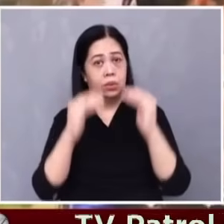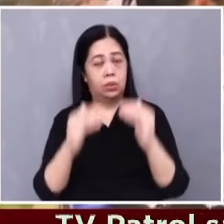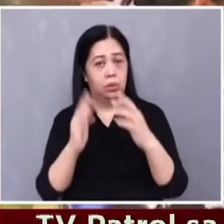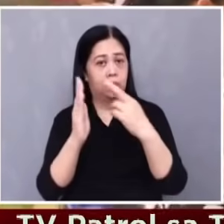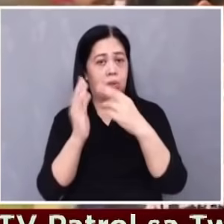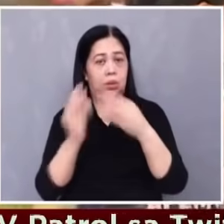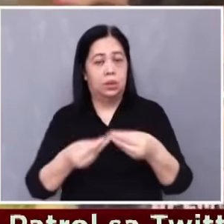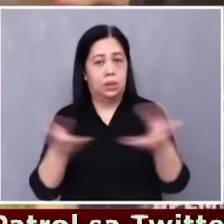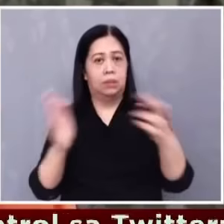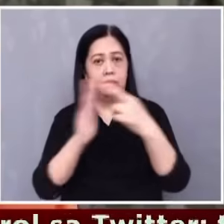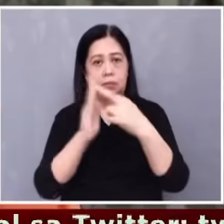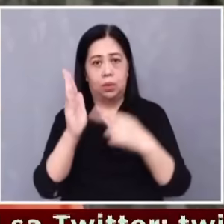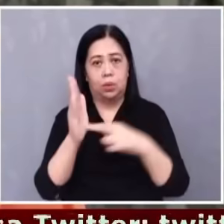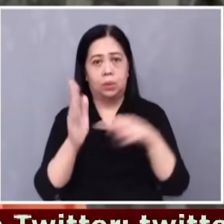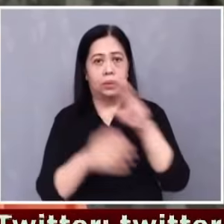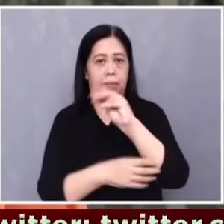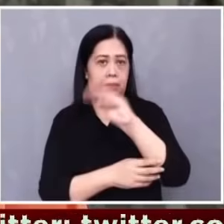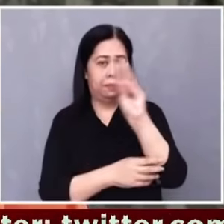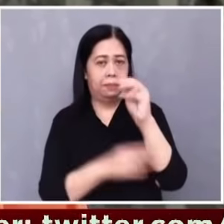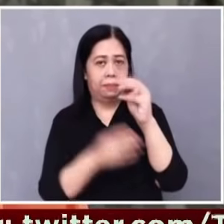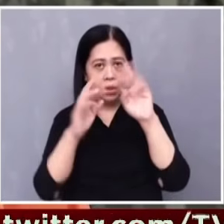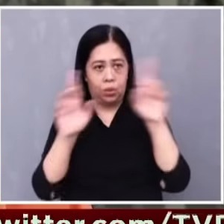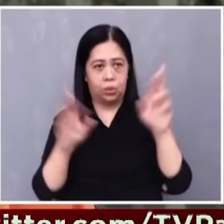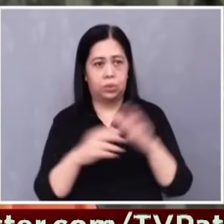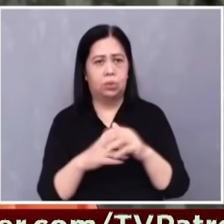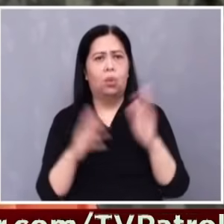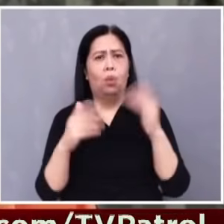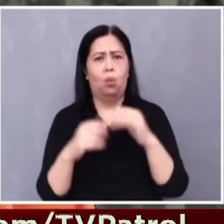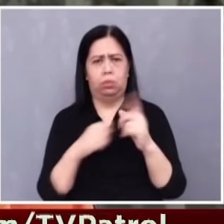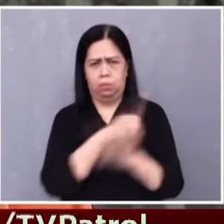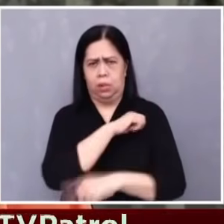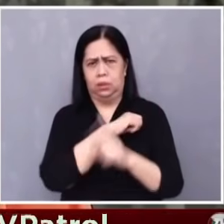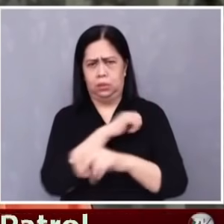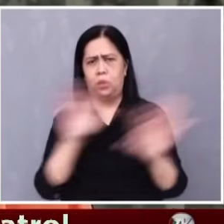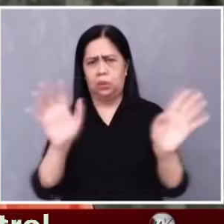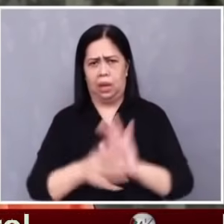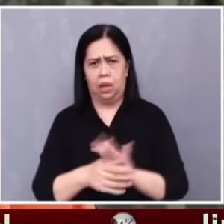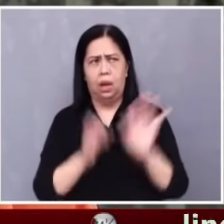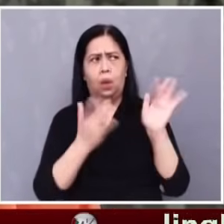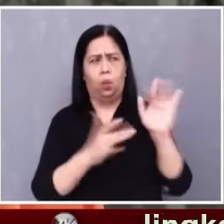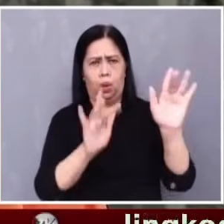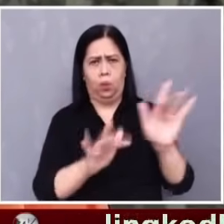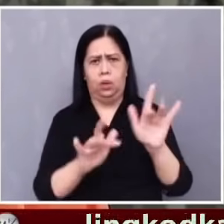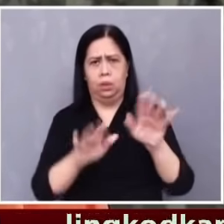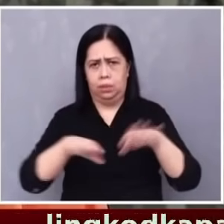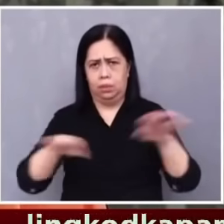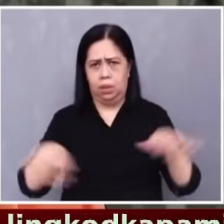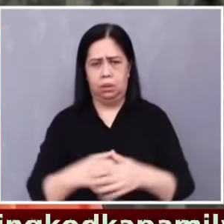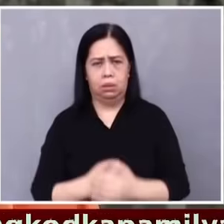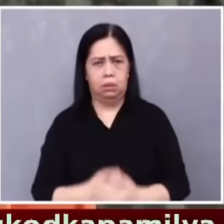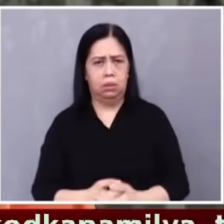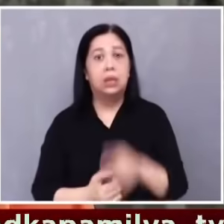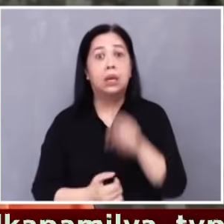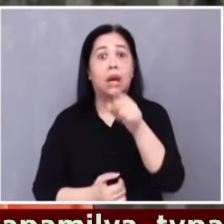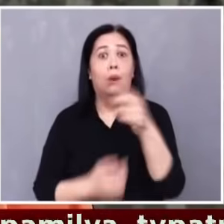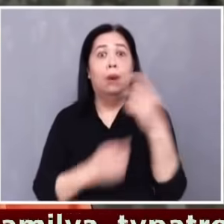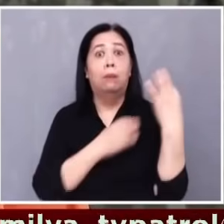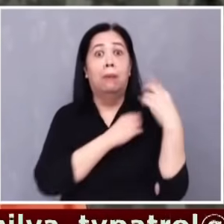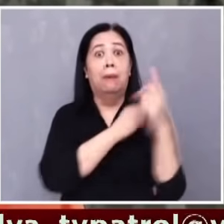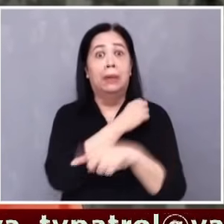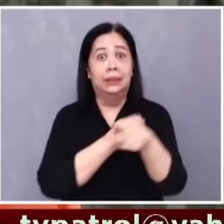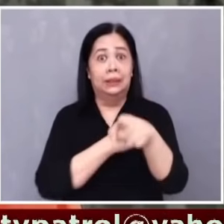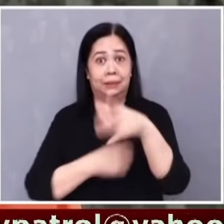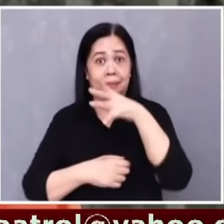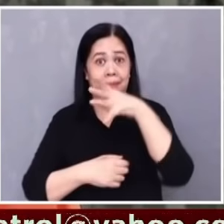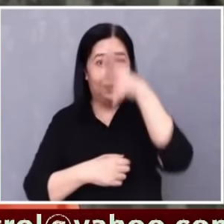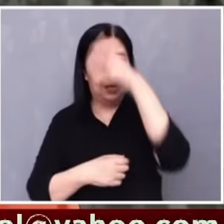ang mga mayor. Huwag naman na sana parusa pa. Kawawa naman yung mga bata. Hindi, ikaw naman paparusahan, hindi yung bata eh. Ay, ako